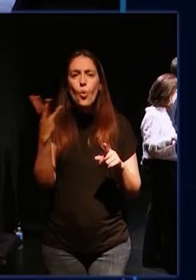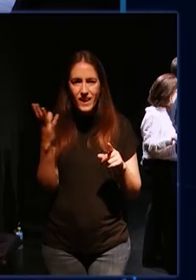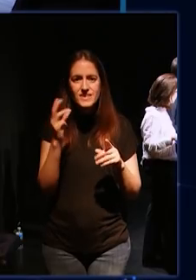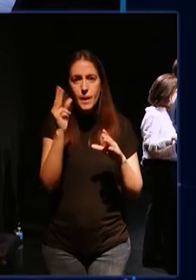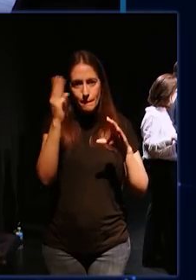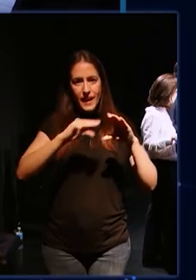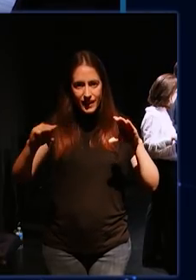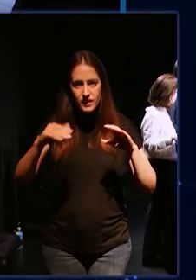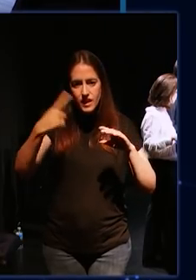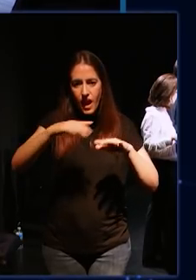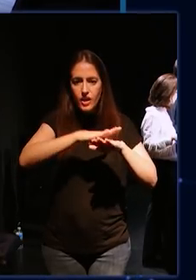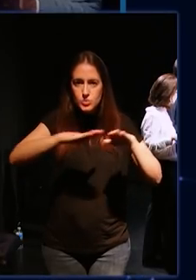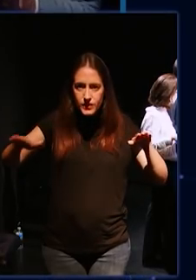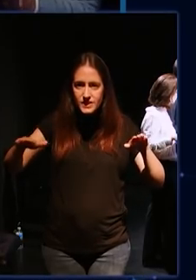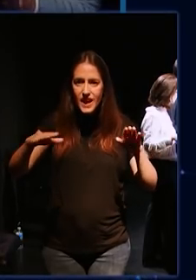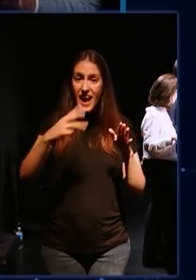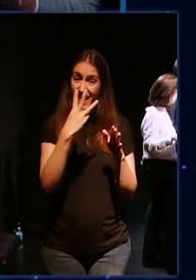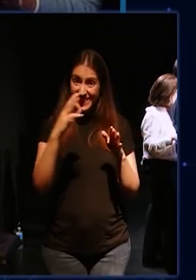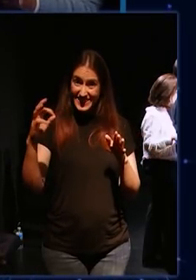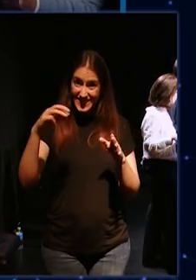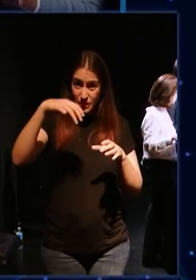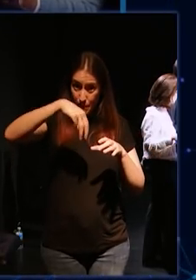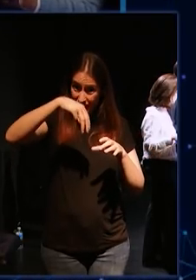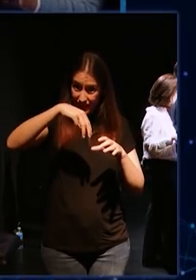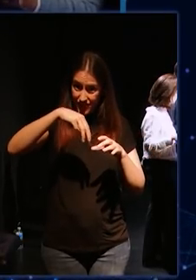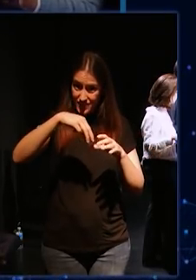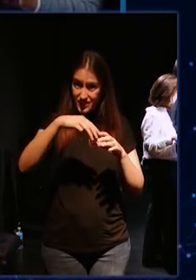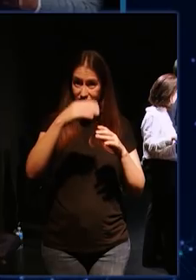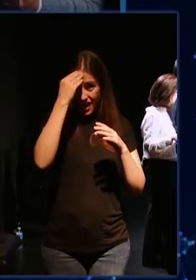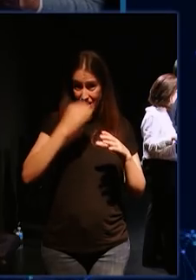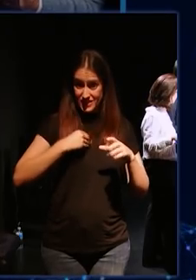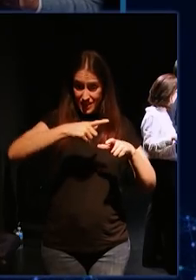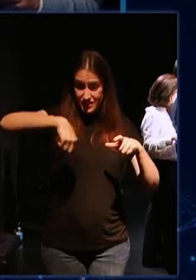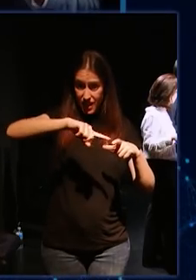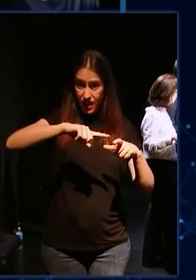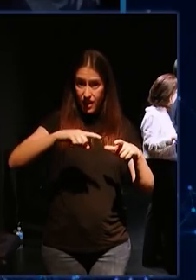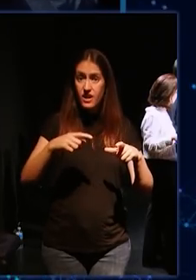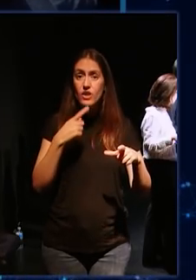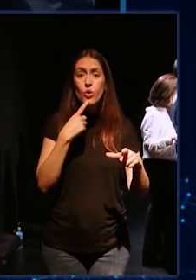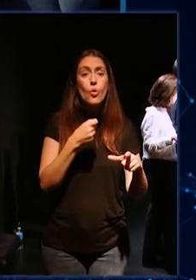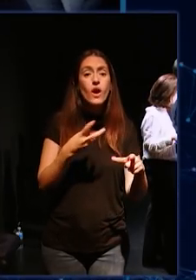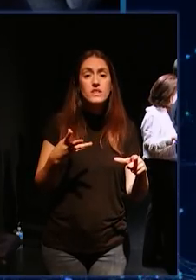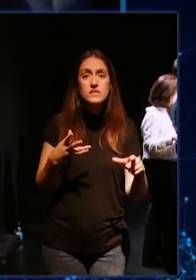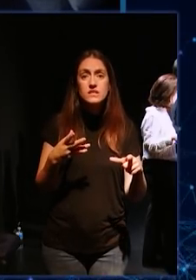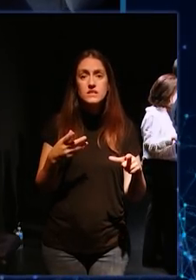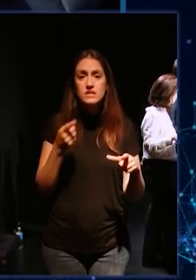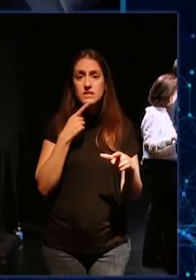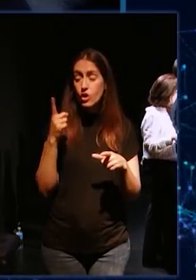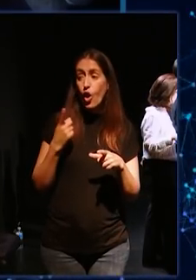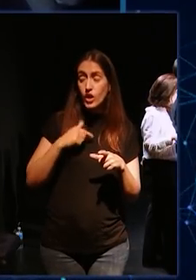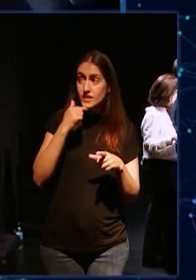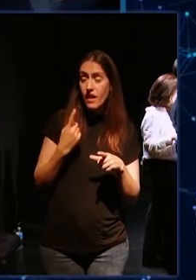superfície a 300 metres de la plaça de l'Església? No, quants cotxes el que sí que sé és que se'n calen